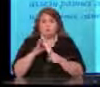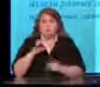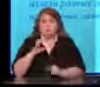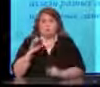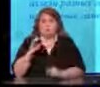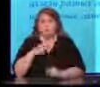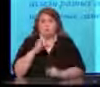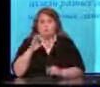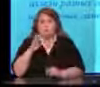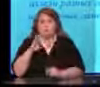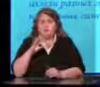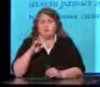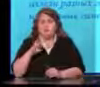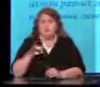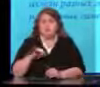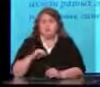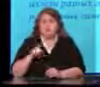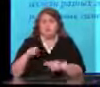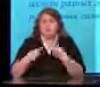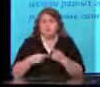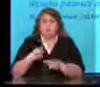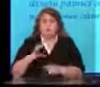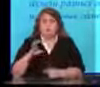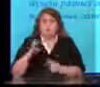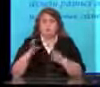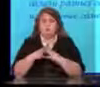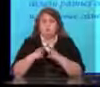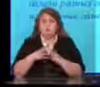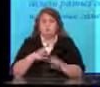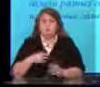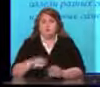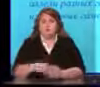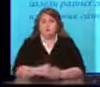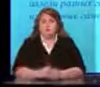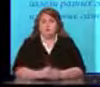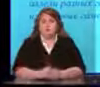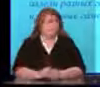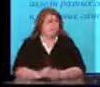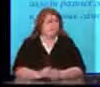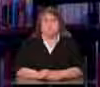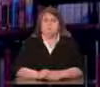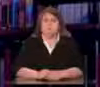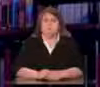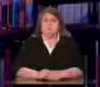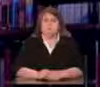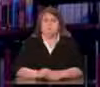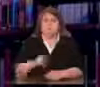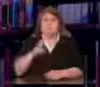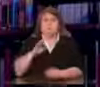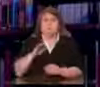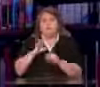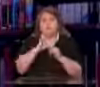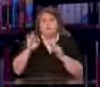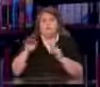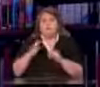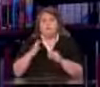семенами. Теперь следующего скрещивания мы берем гибриды этого поколения. По вертикали